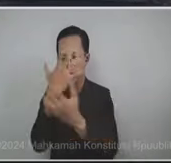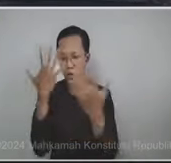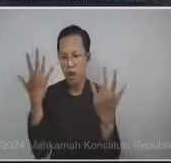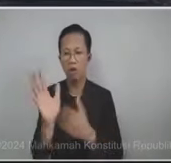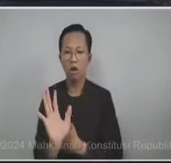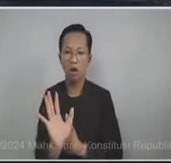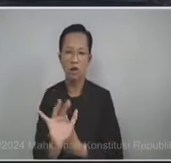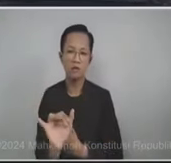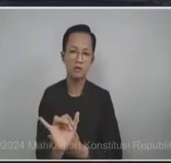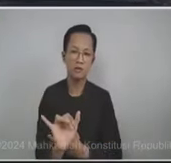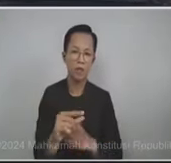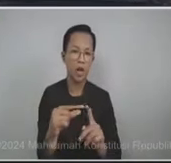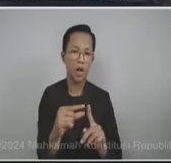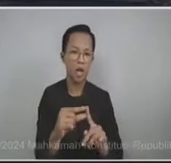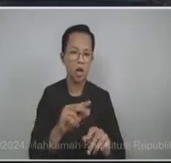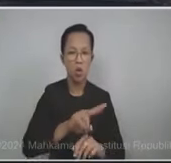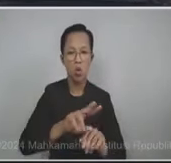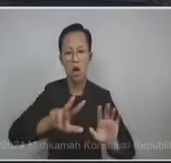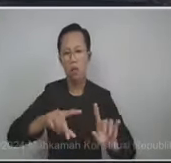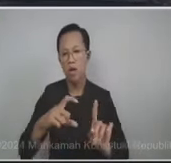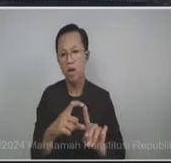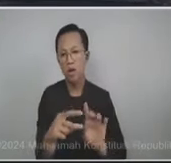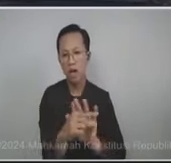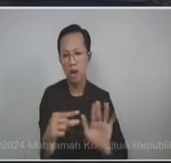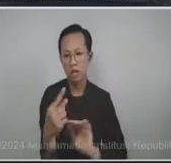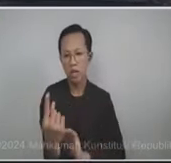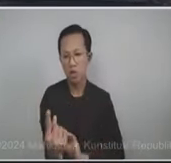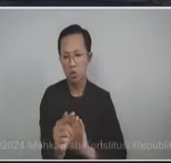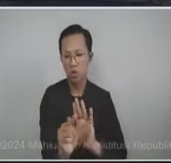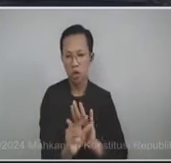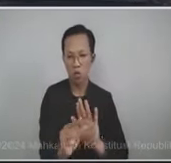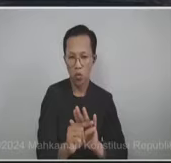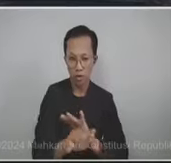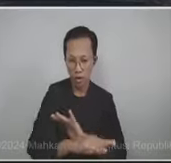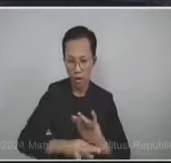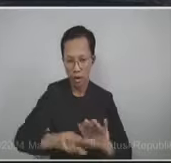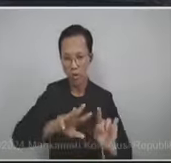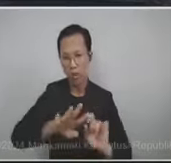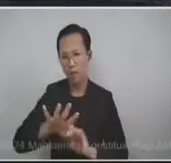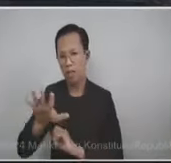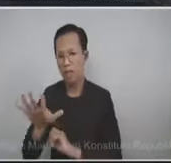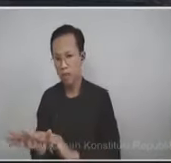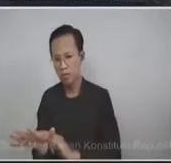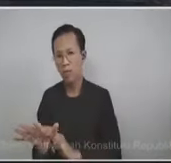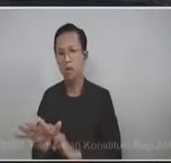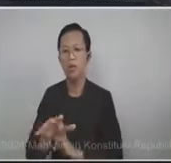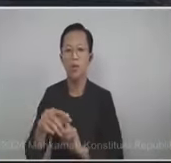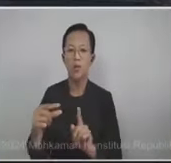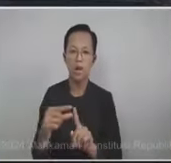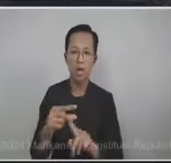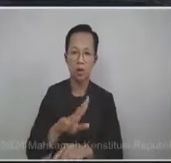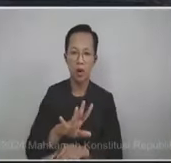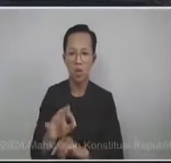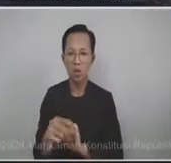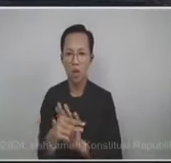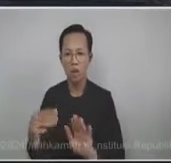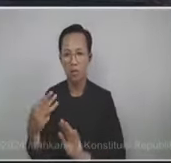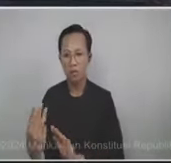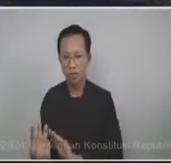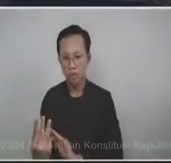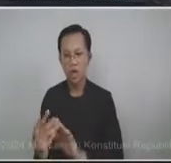pasal 28dat 1 udn 1945 oleh karenanya norma pasal 40 3 undang-undang 10 2016 telah